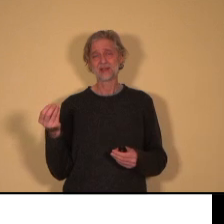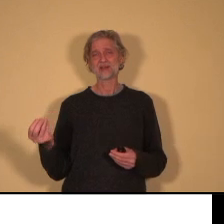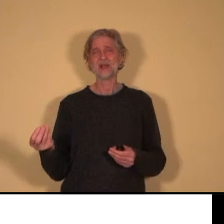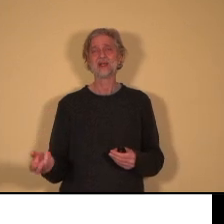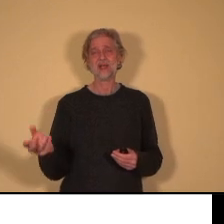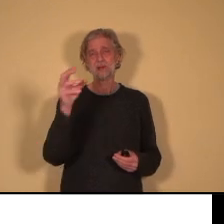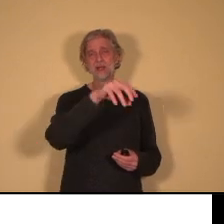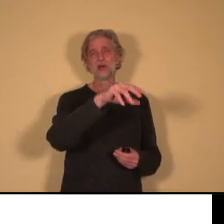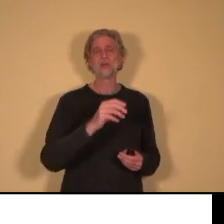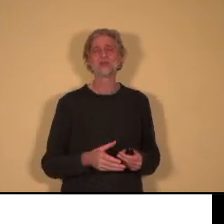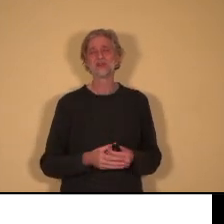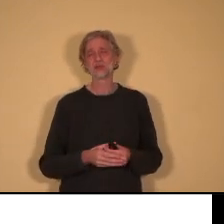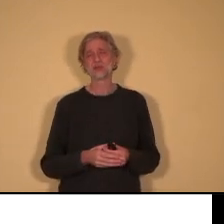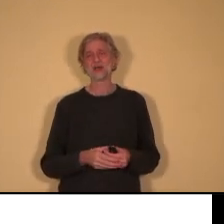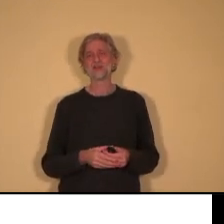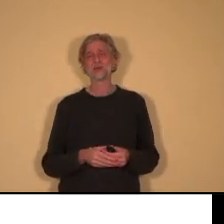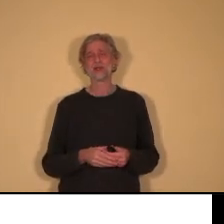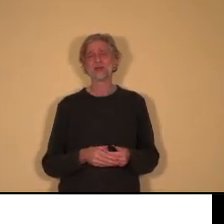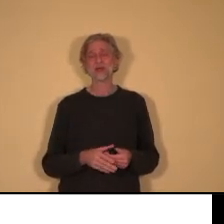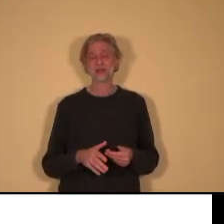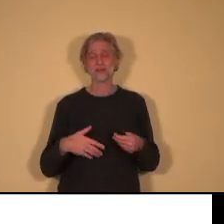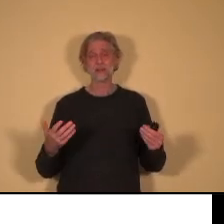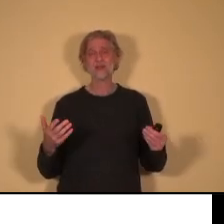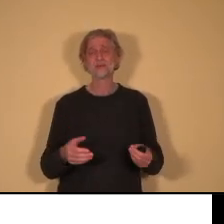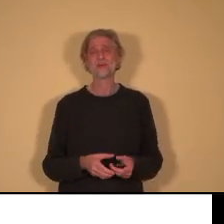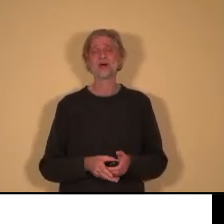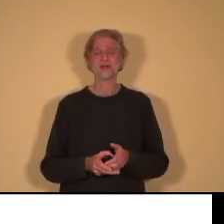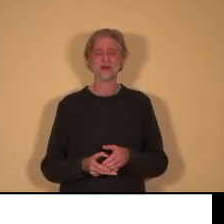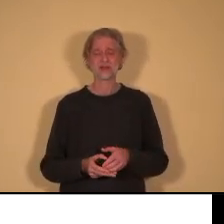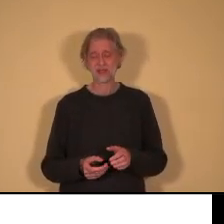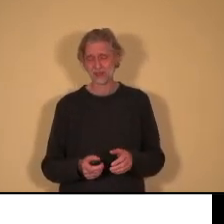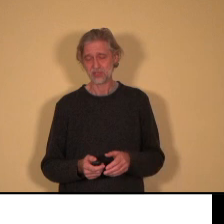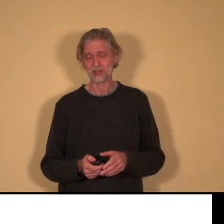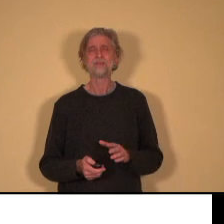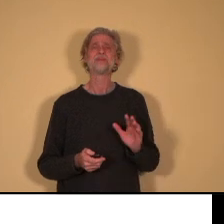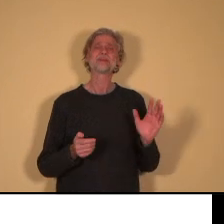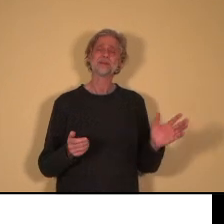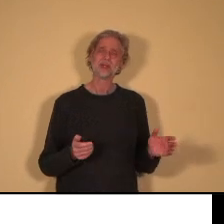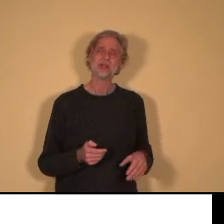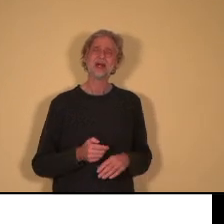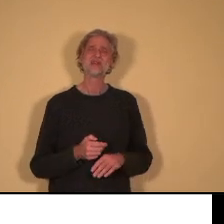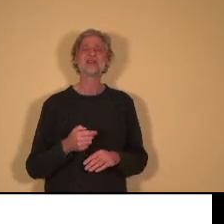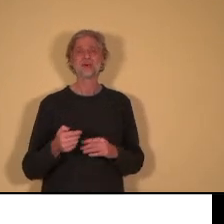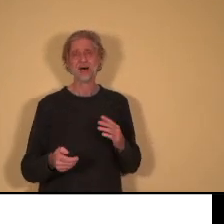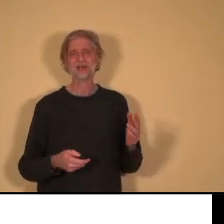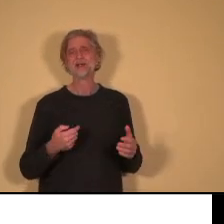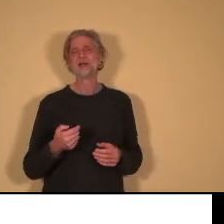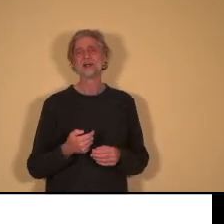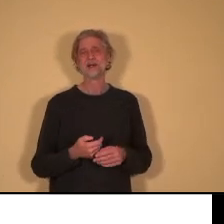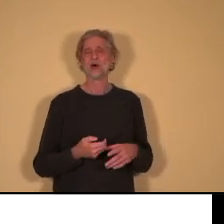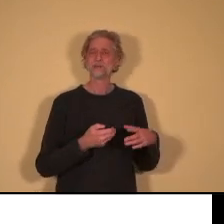Geld tatsächlich nehmen, um das CO2 zu entfernen, mit diesem Verfahren, Direct Air Capture. Es ist die